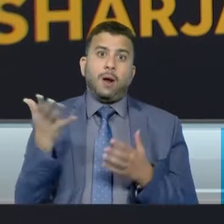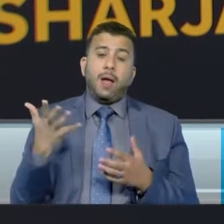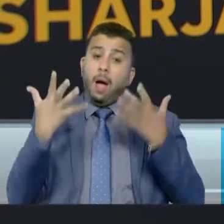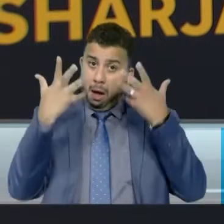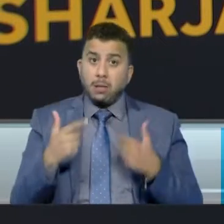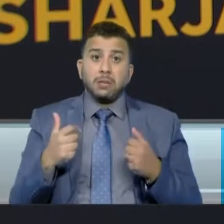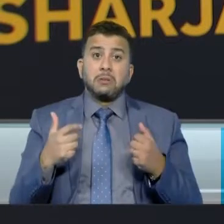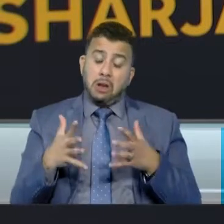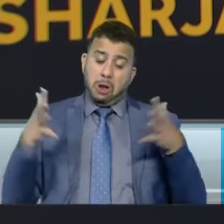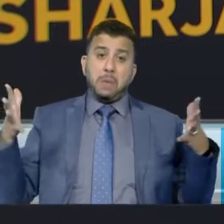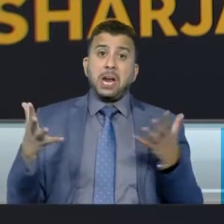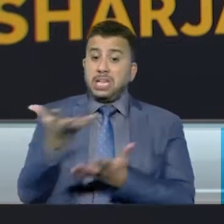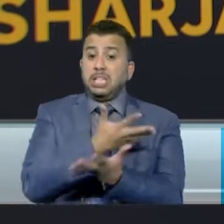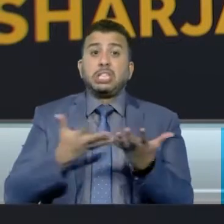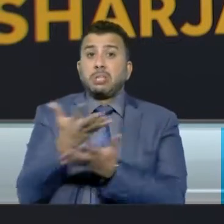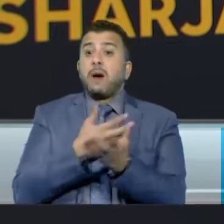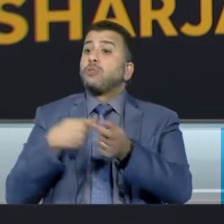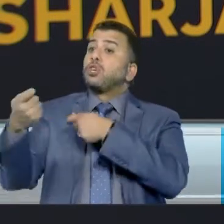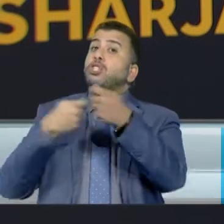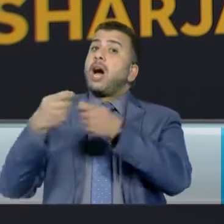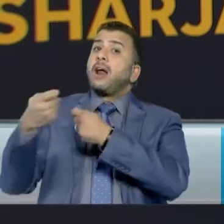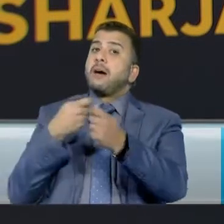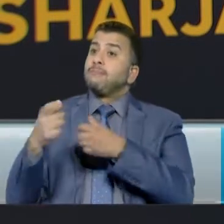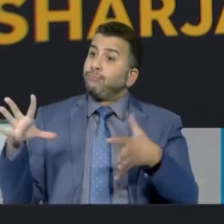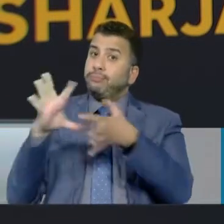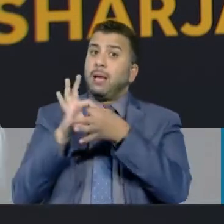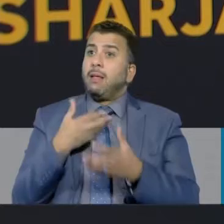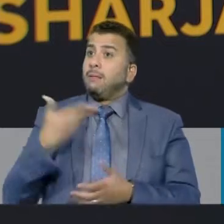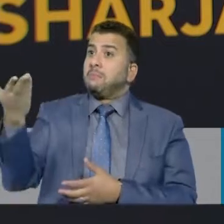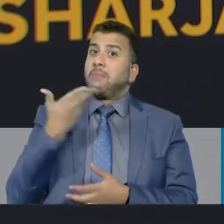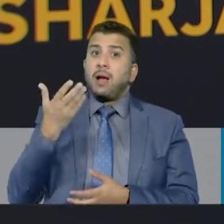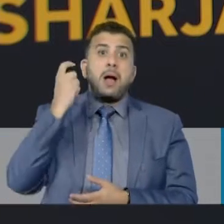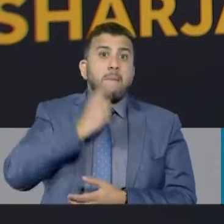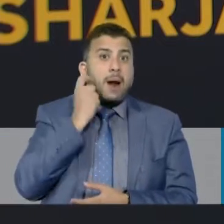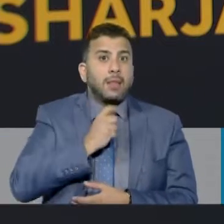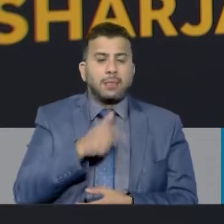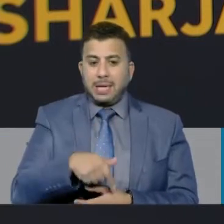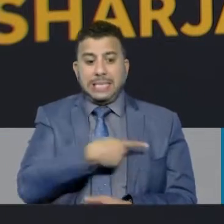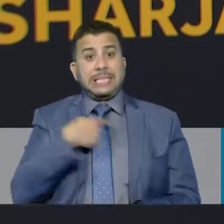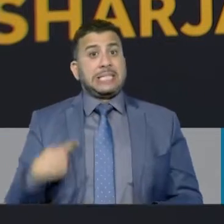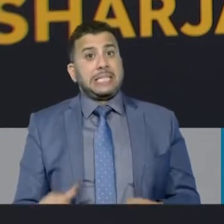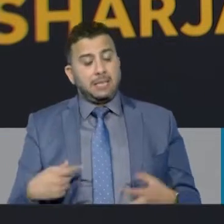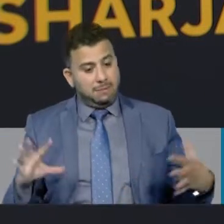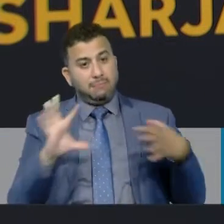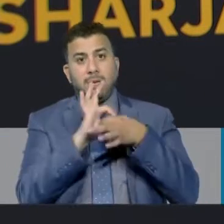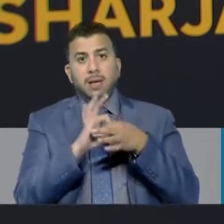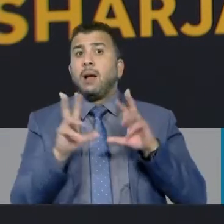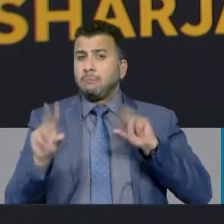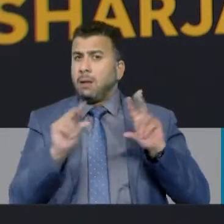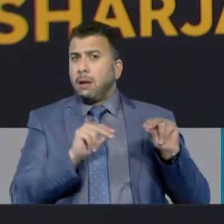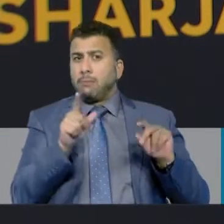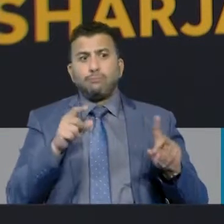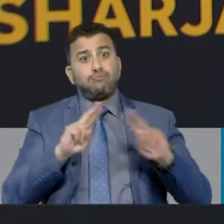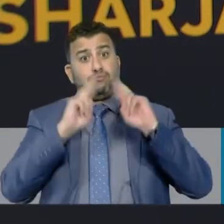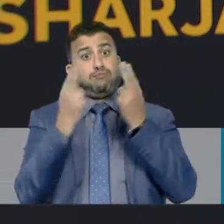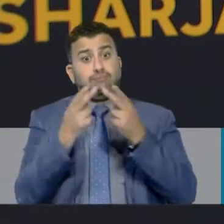عدد كبير من الاستثمارات والتجارة البينية بين الدولتين، وهذا يعزز مثل هذه